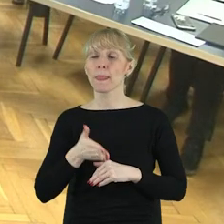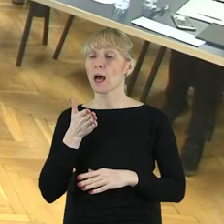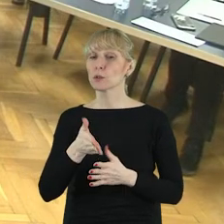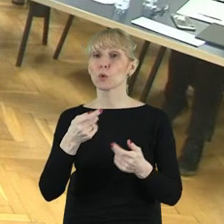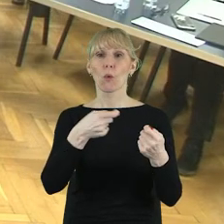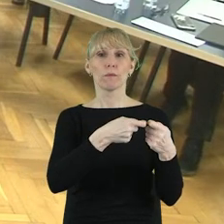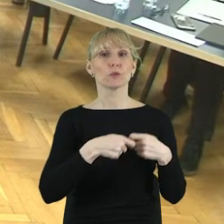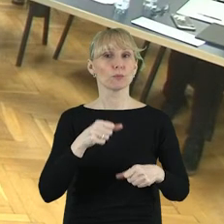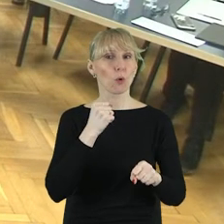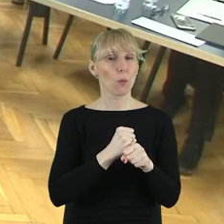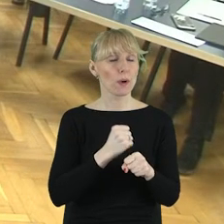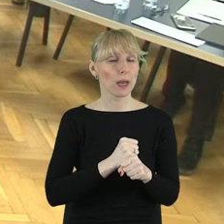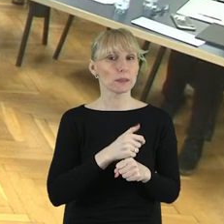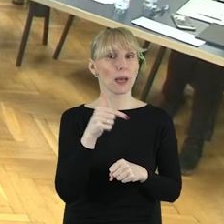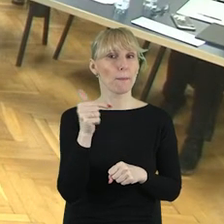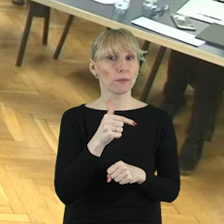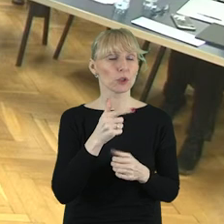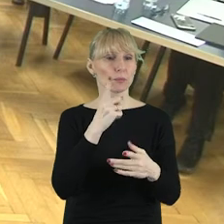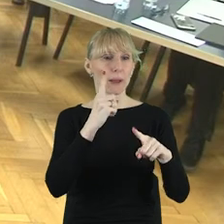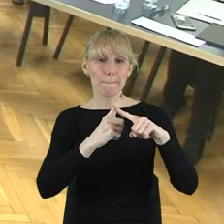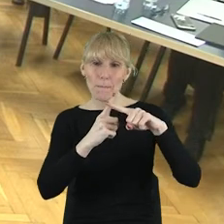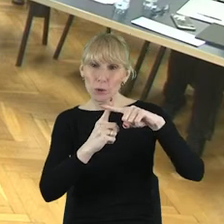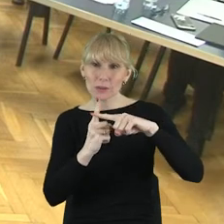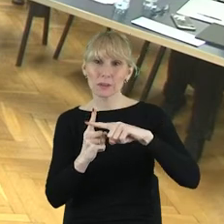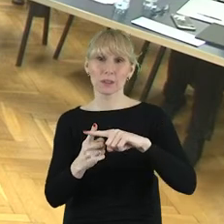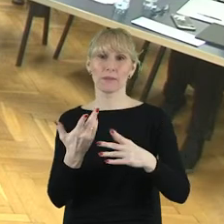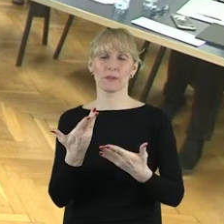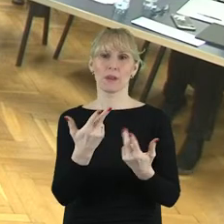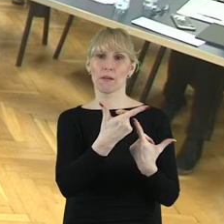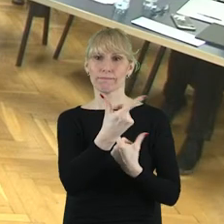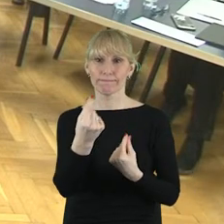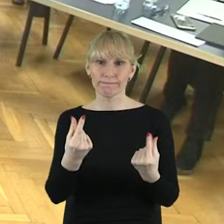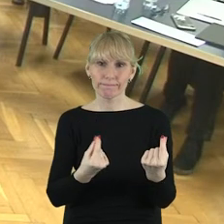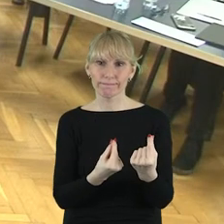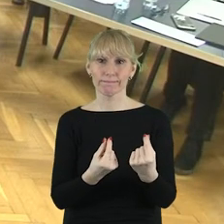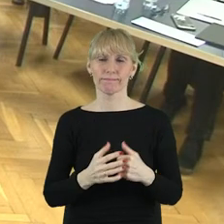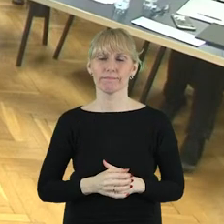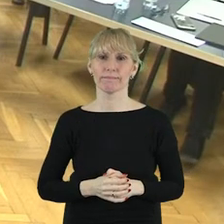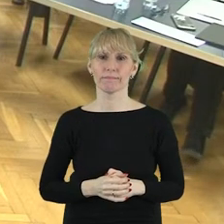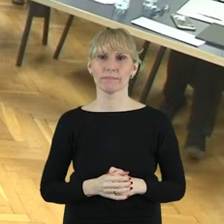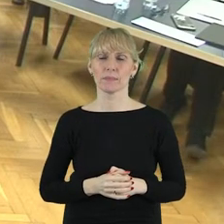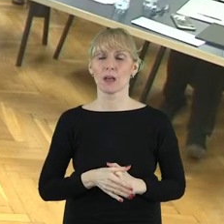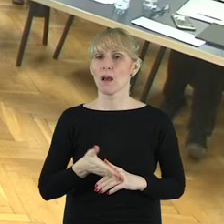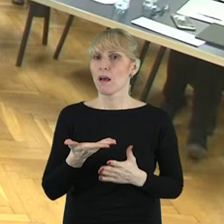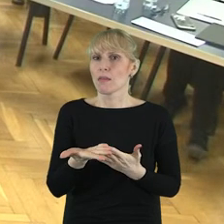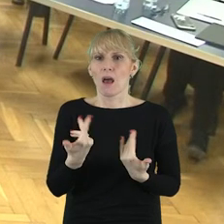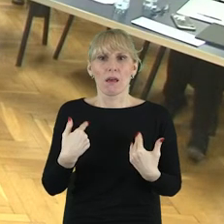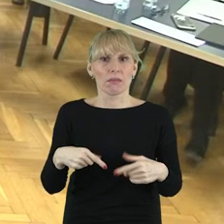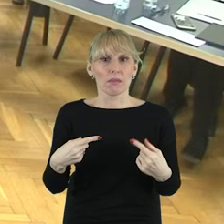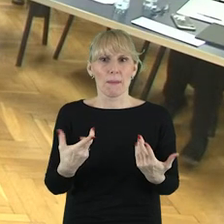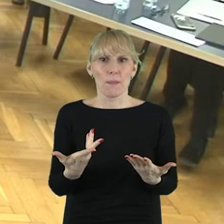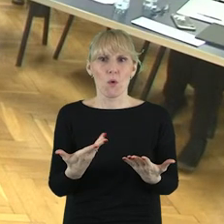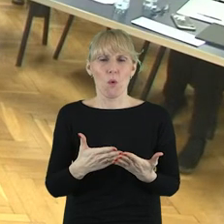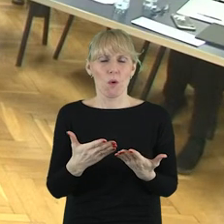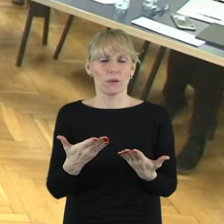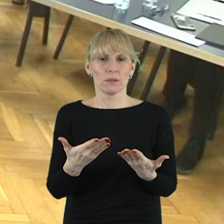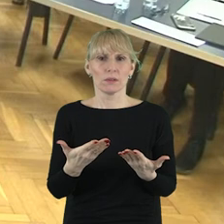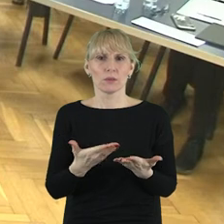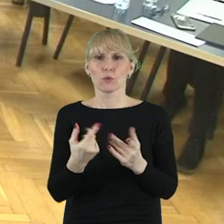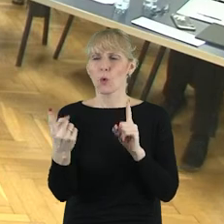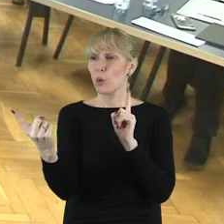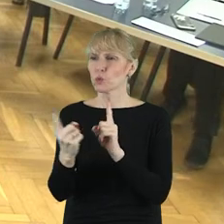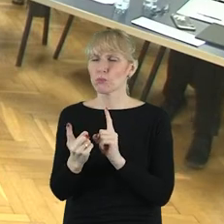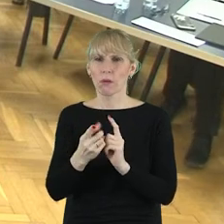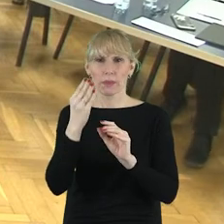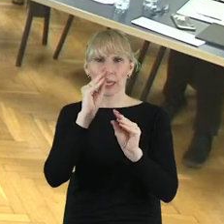startu współpracy, powinniśmy nawiązać pozytywne relacje. Druga strona jednak pozostawała głucha. Na nic zdała się nasza inicjatywa